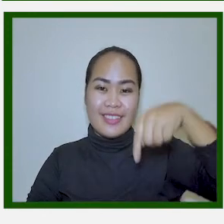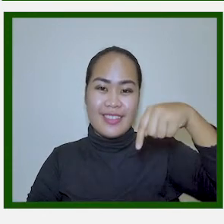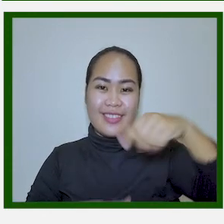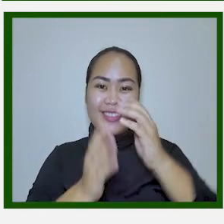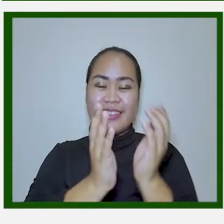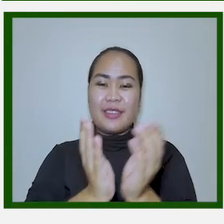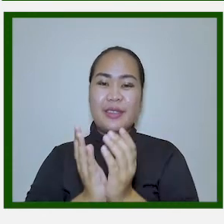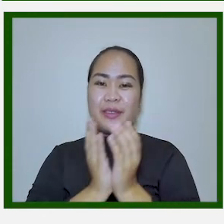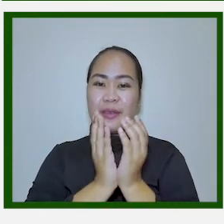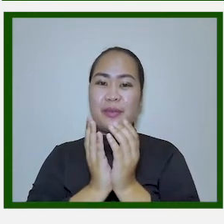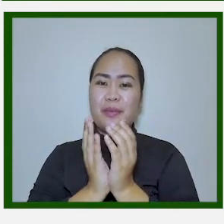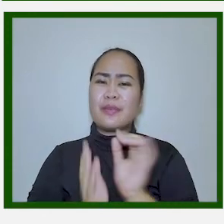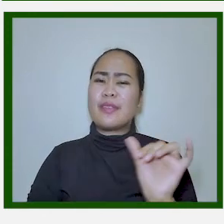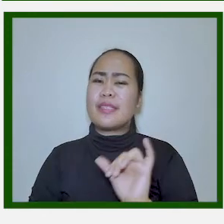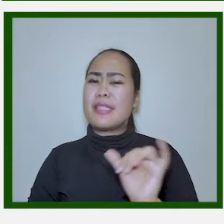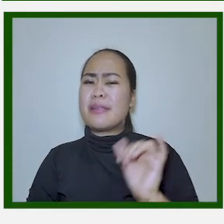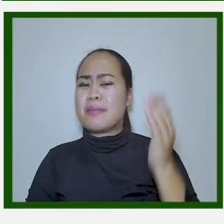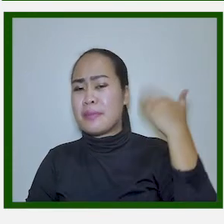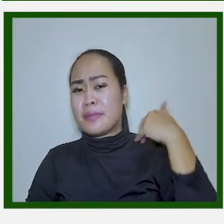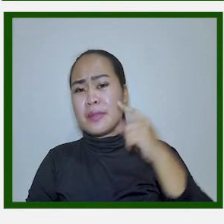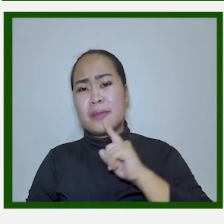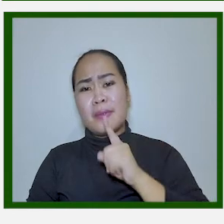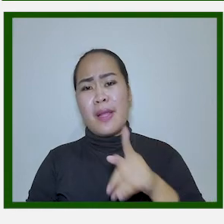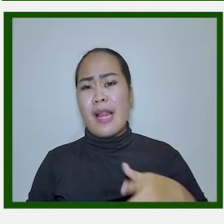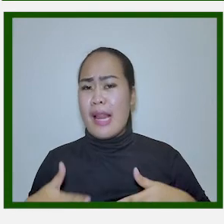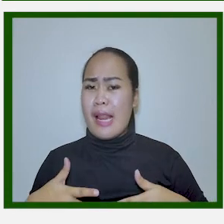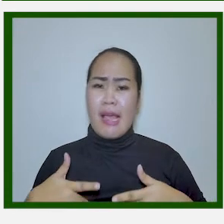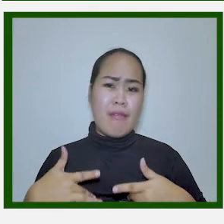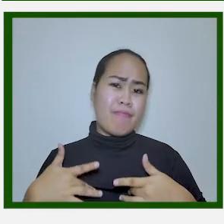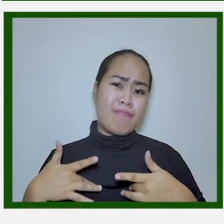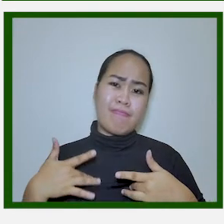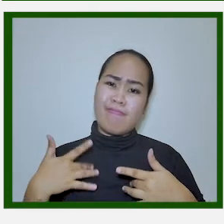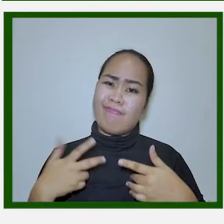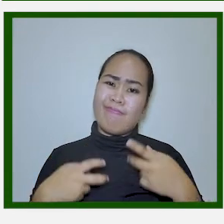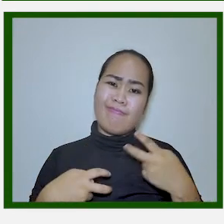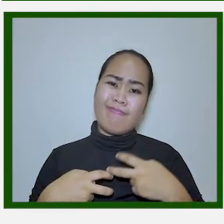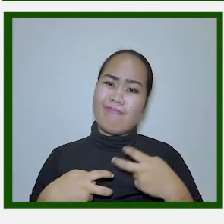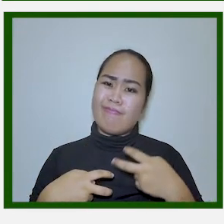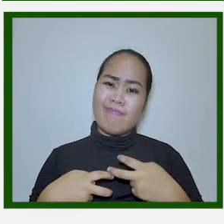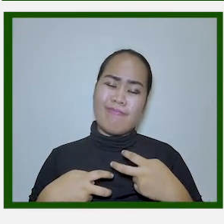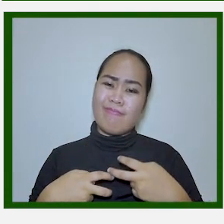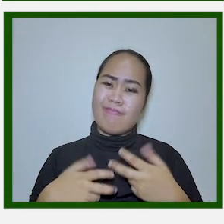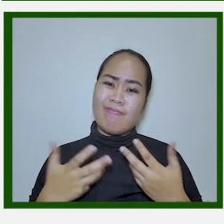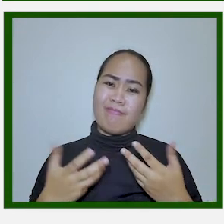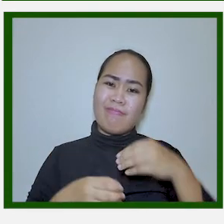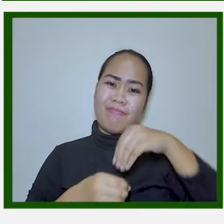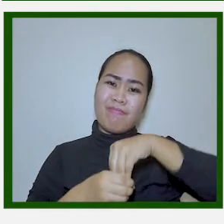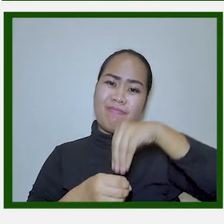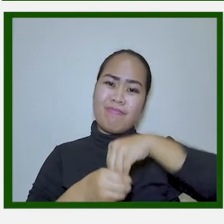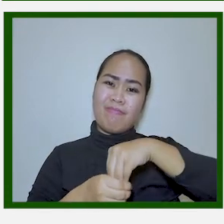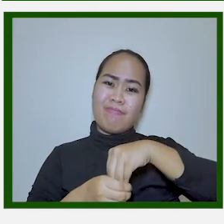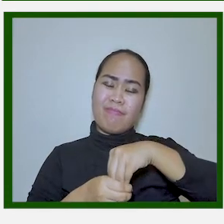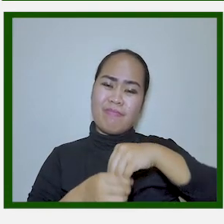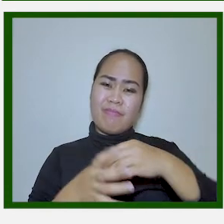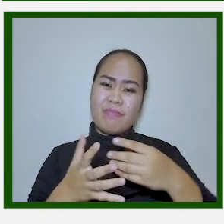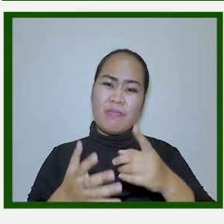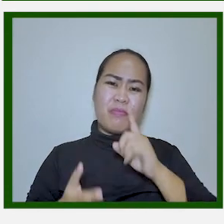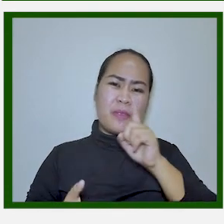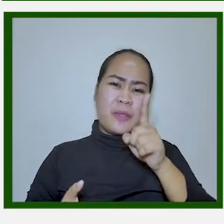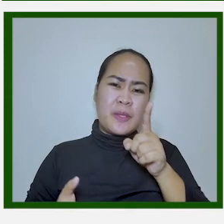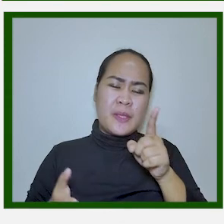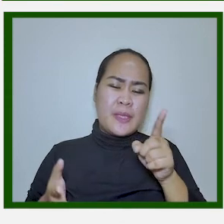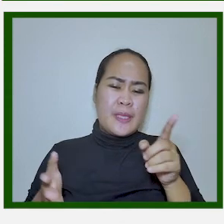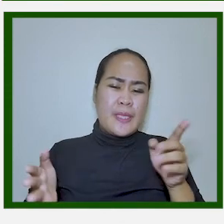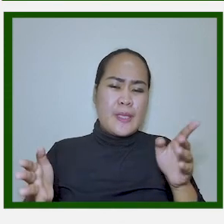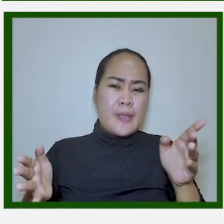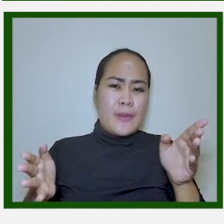talagang ang pondo rin ng barangay ay stretched too thin, no. So 10 kilos of rice